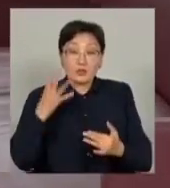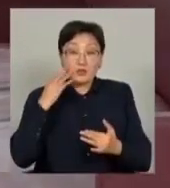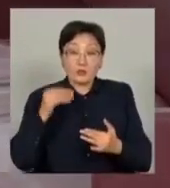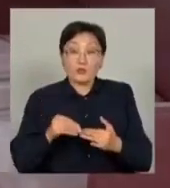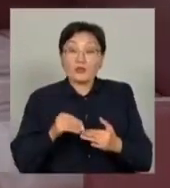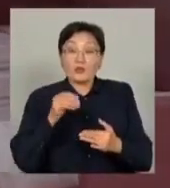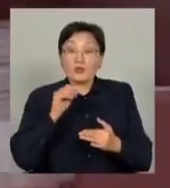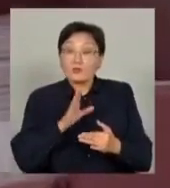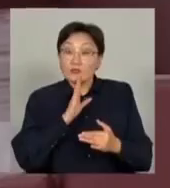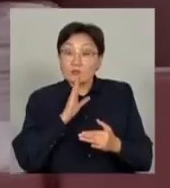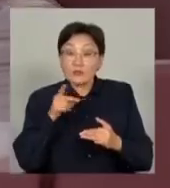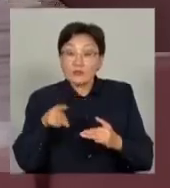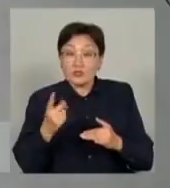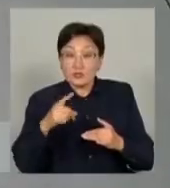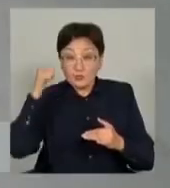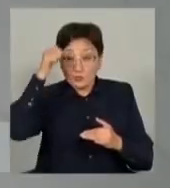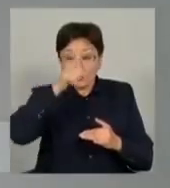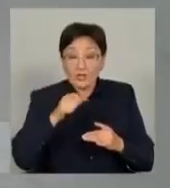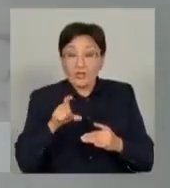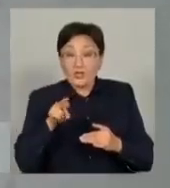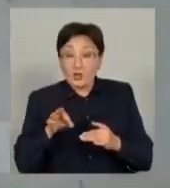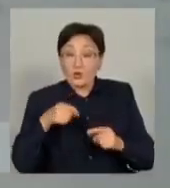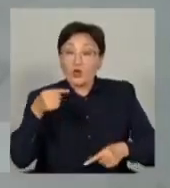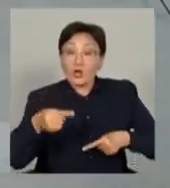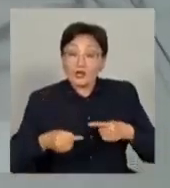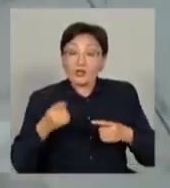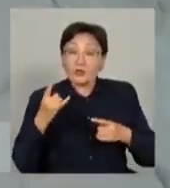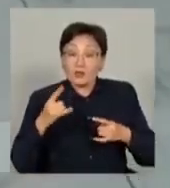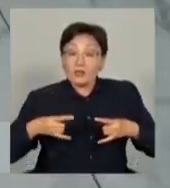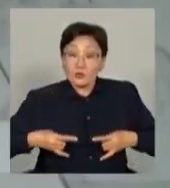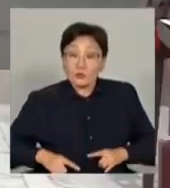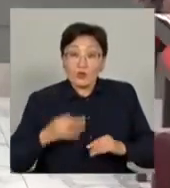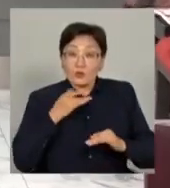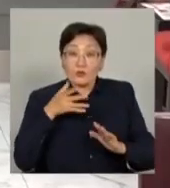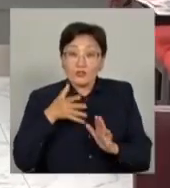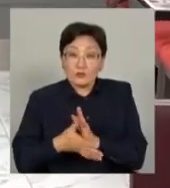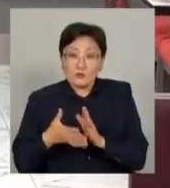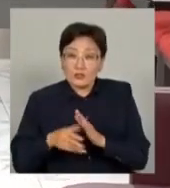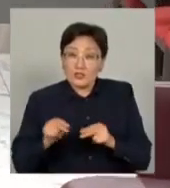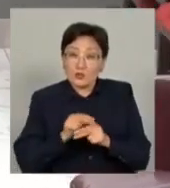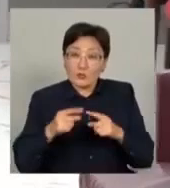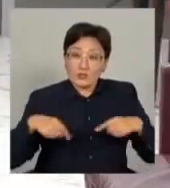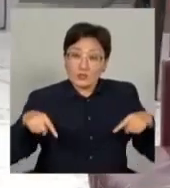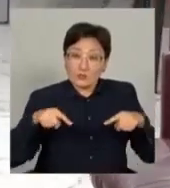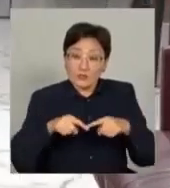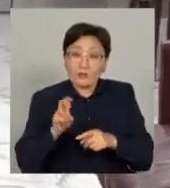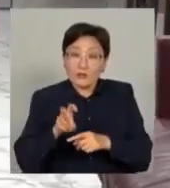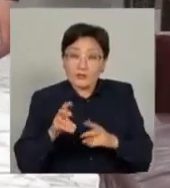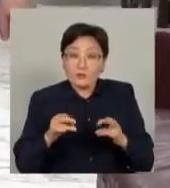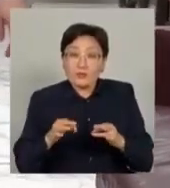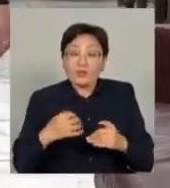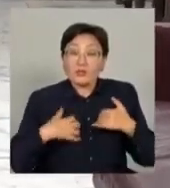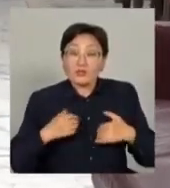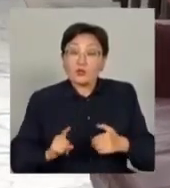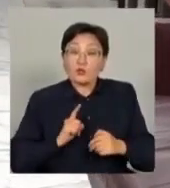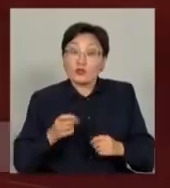Алматылық Дана Өмірбекова 2021 жылы эко әдісімен бала сүйген. Қыруар қаржы жұмсап, талай емде орталығының есігін қаққанымен асыға